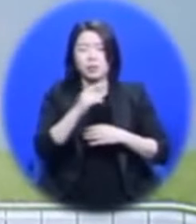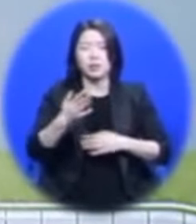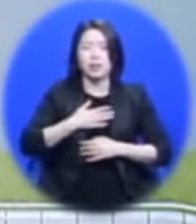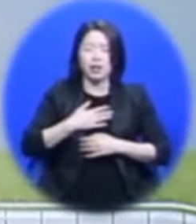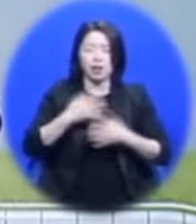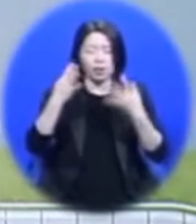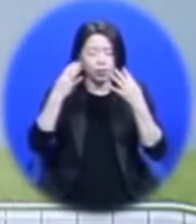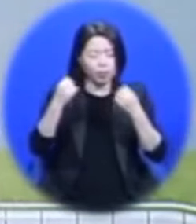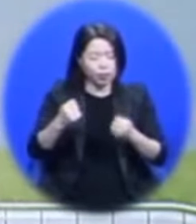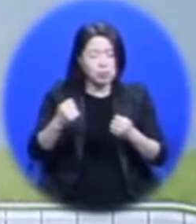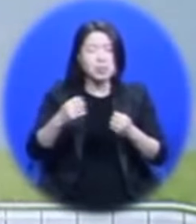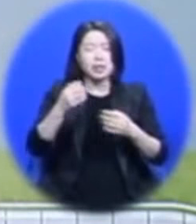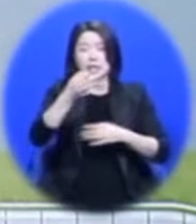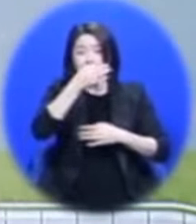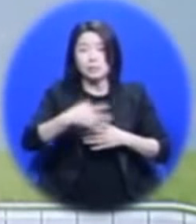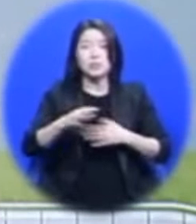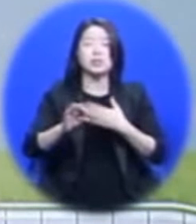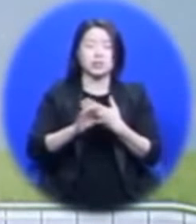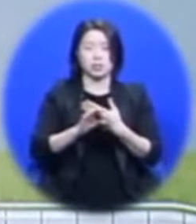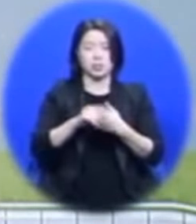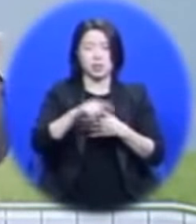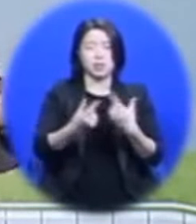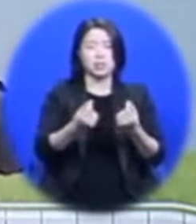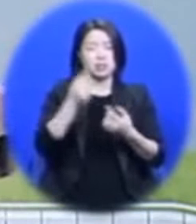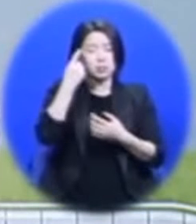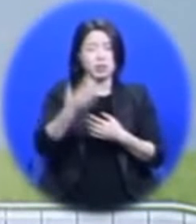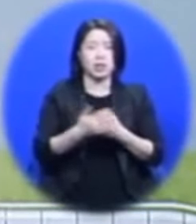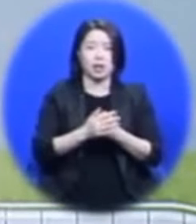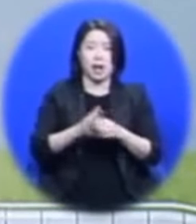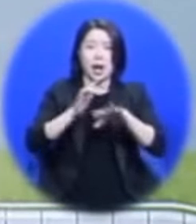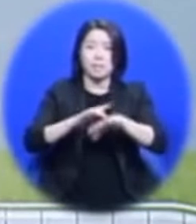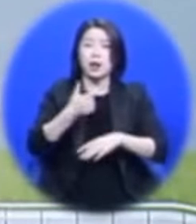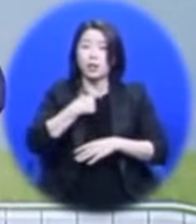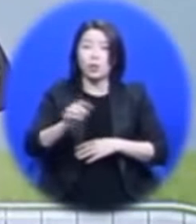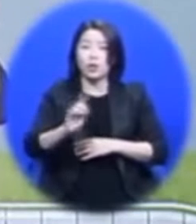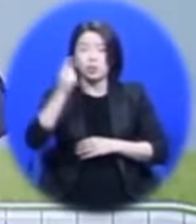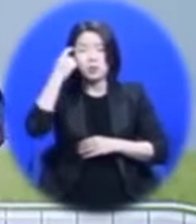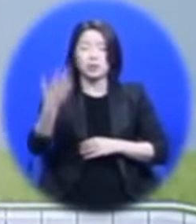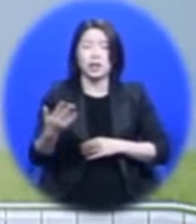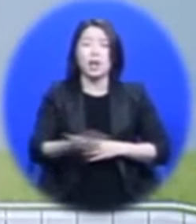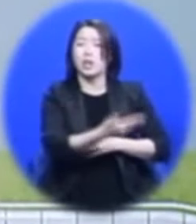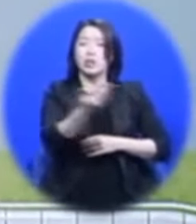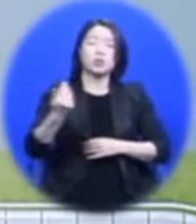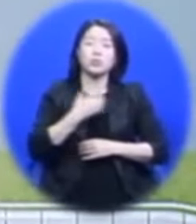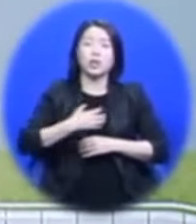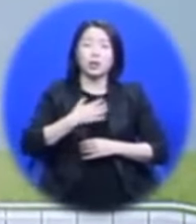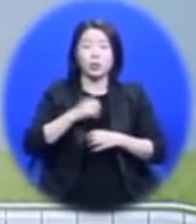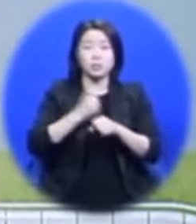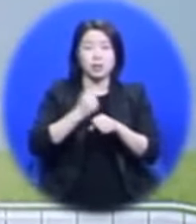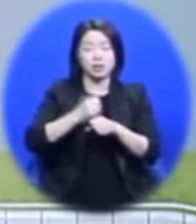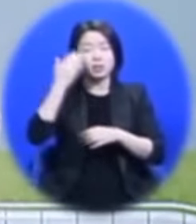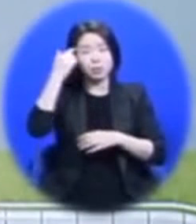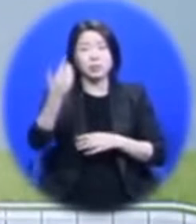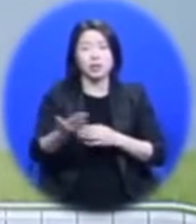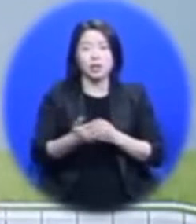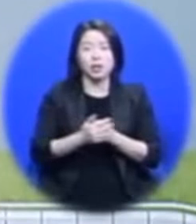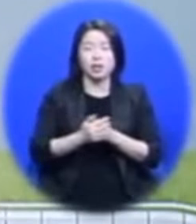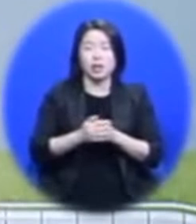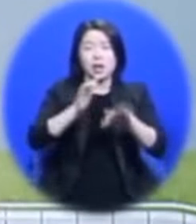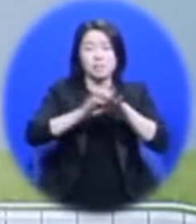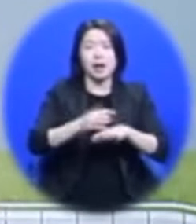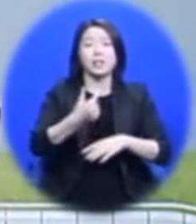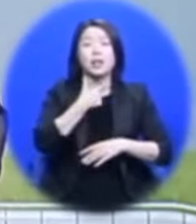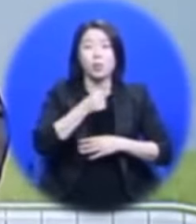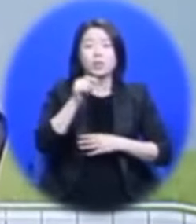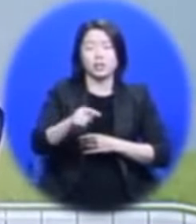시달렸으면 이랬겠습니까? 여러분, 마귀가 원하는 게 뭔지 아십니까? 여러분을 괴롭게 하는 것인 줄 아십니까? 마귀가 원하는